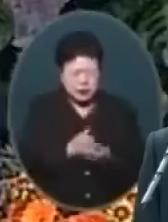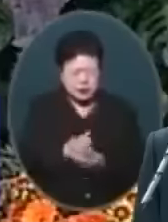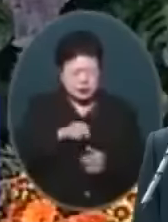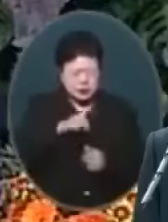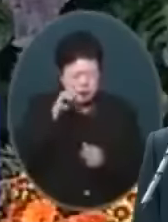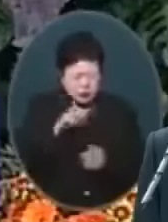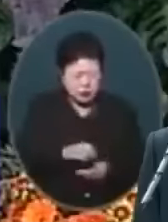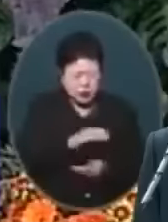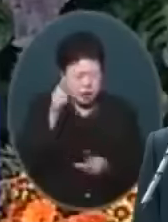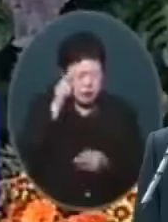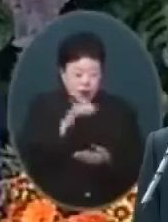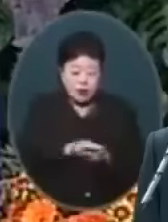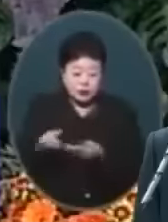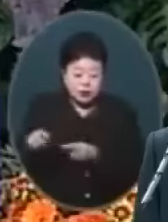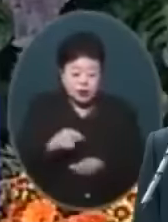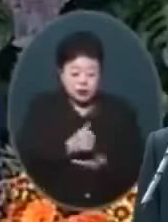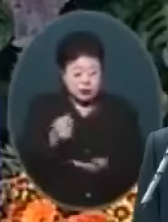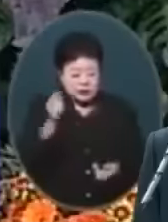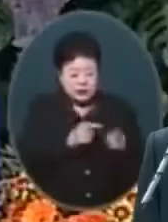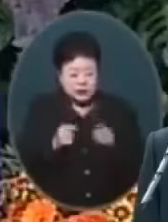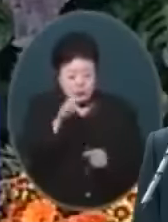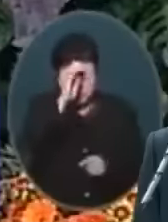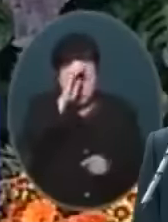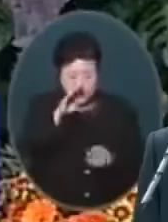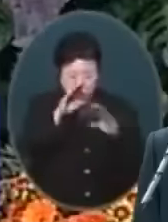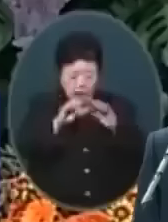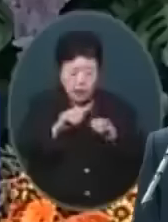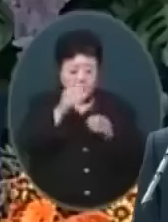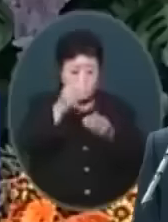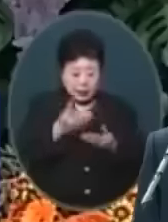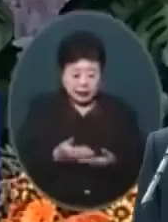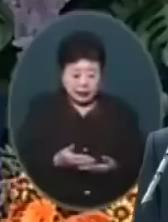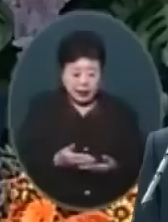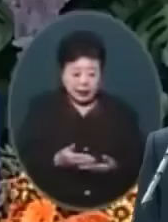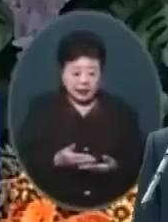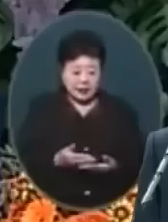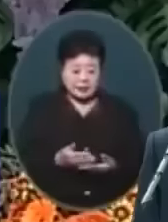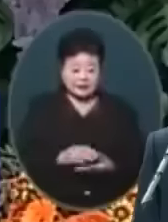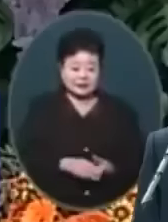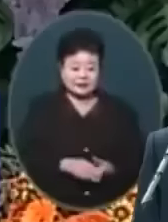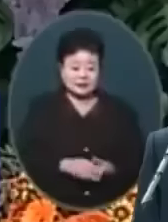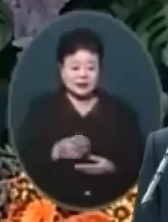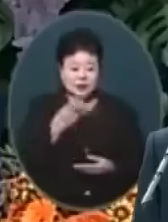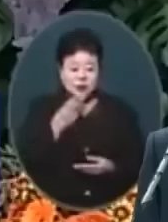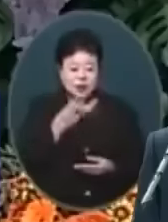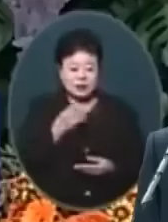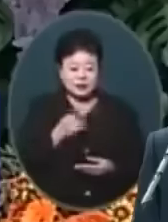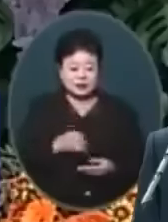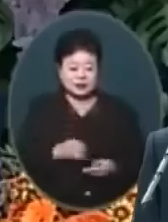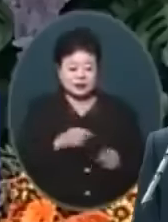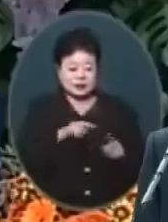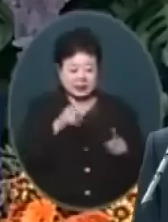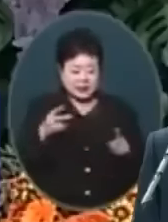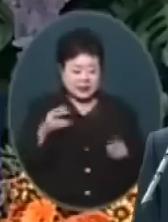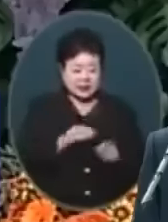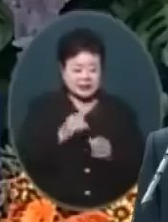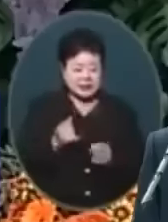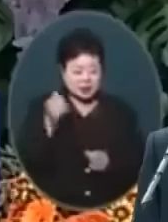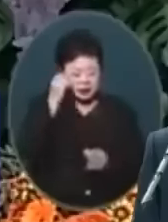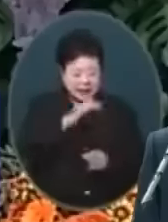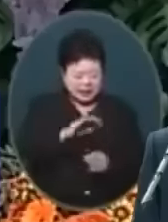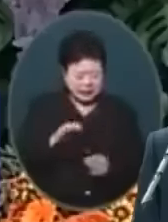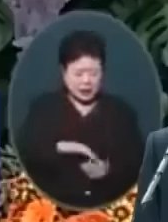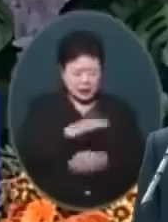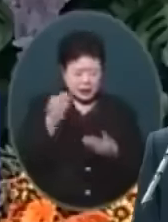징계를 받음으로 우리가 평화를 누리고 그가 채찍에 맞음으로 우리가 나음을 얻었나니 요한 3서 1절과 2절에 사랑하는 자여 내